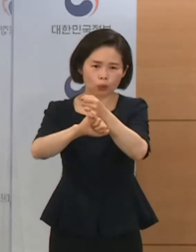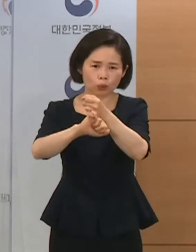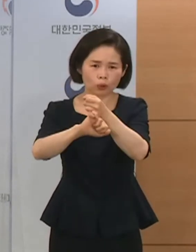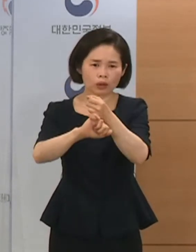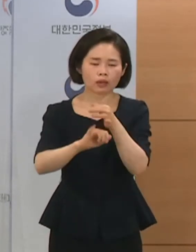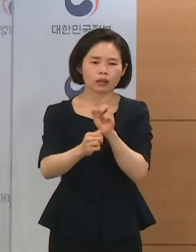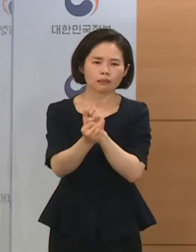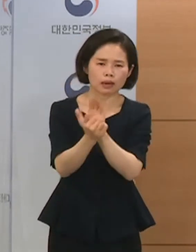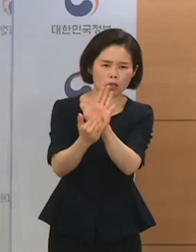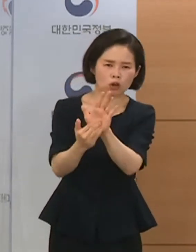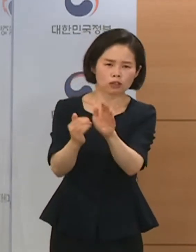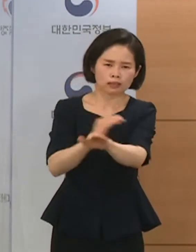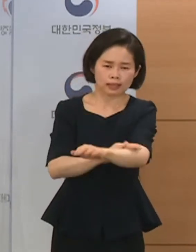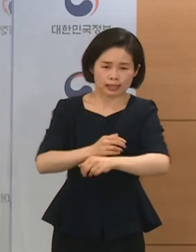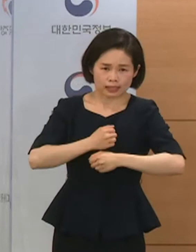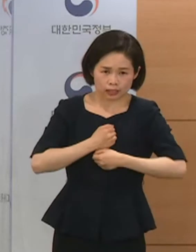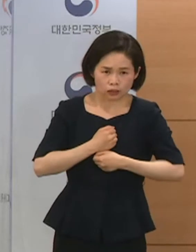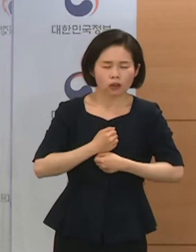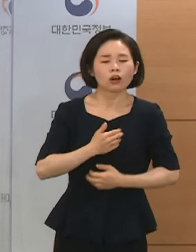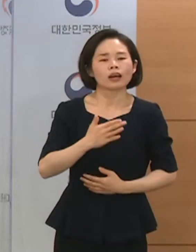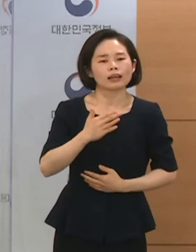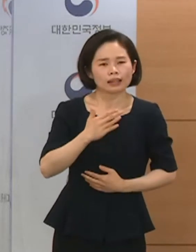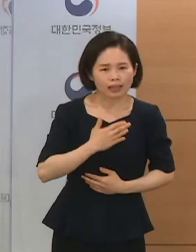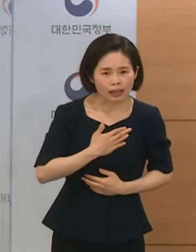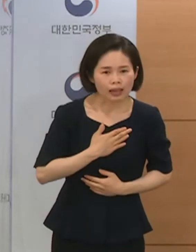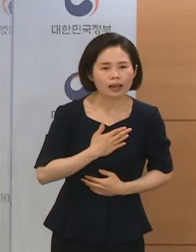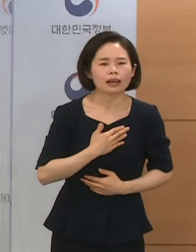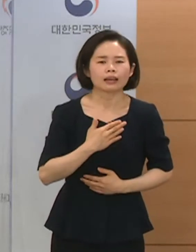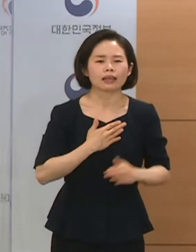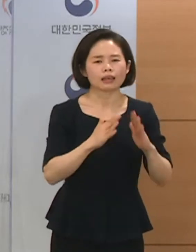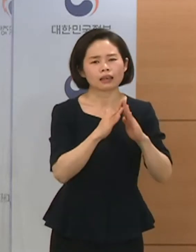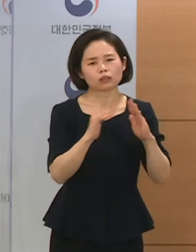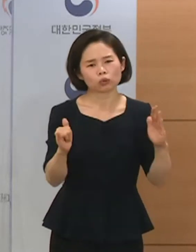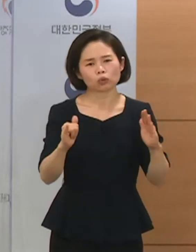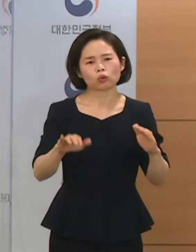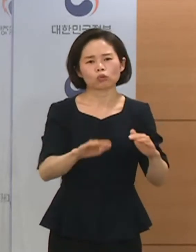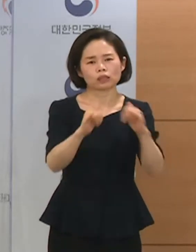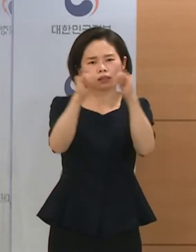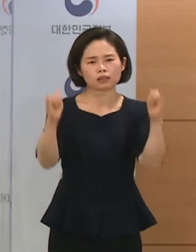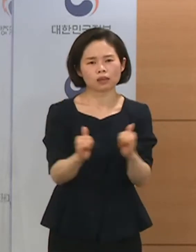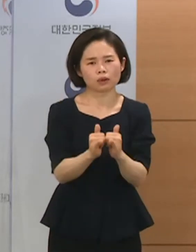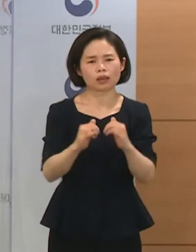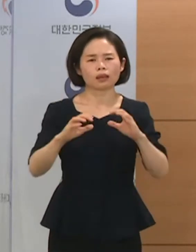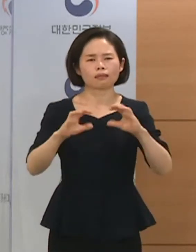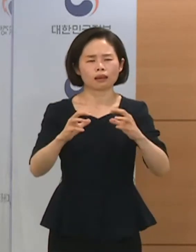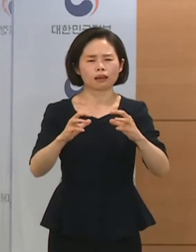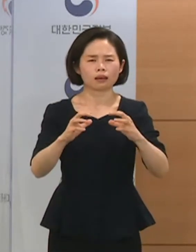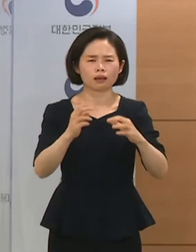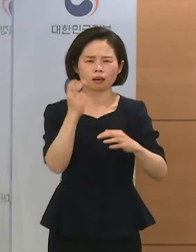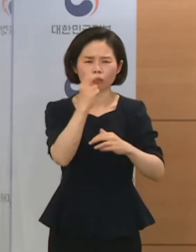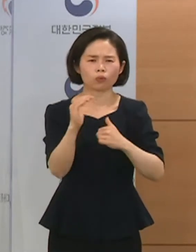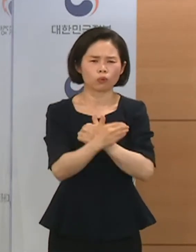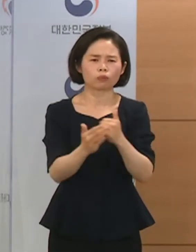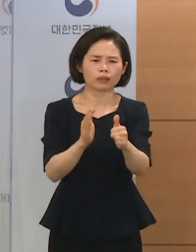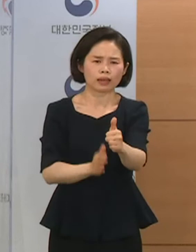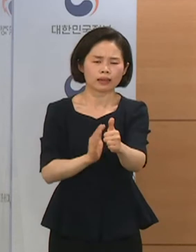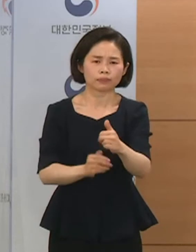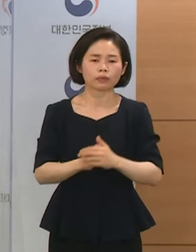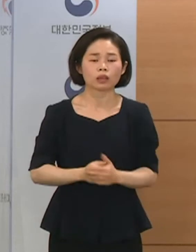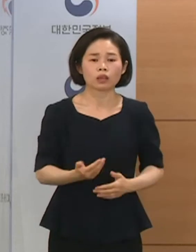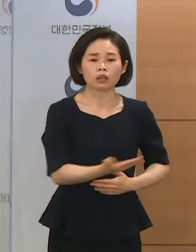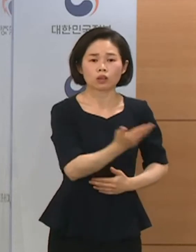나와 내 가족, 우리 사회, 이 나라를 지켜주십시오. 모두가 한 마음, 한 뜻으로 방역의 힘을